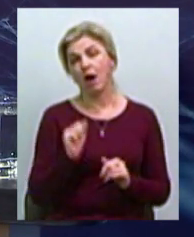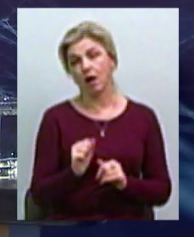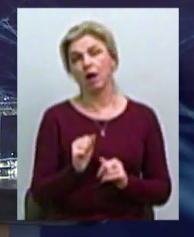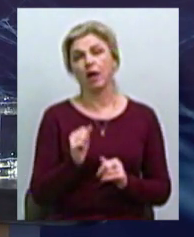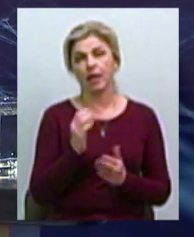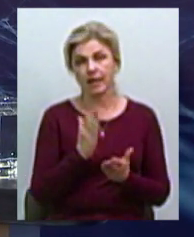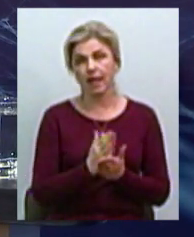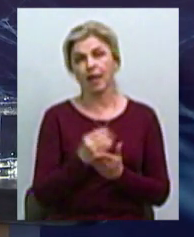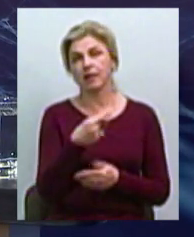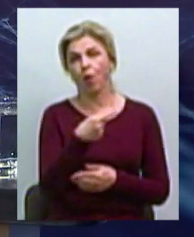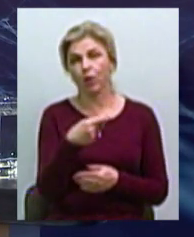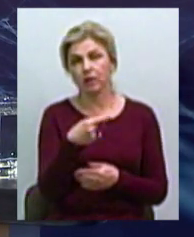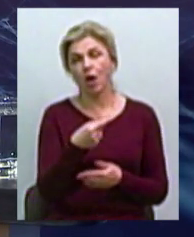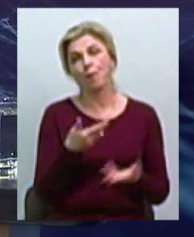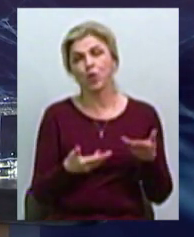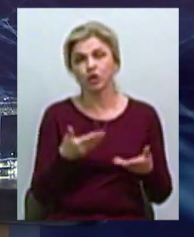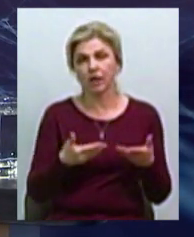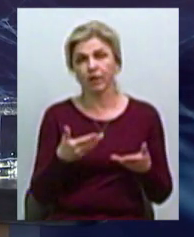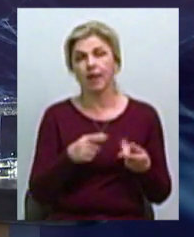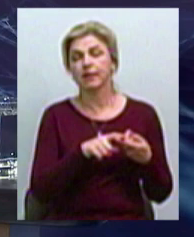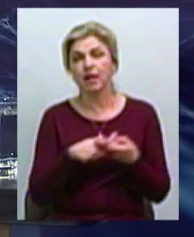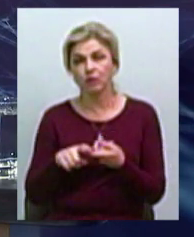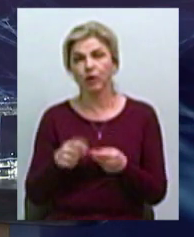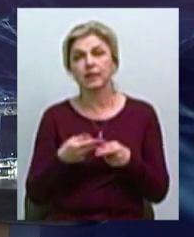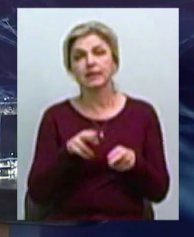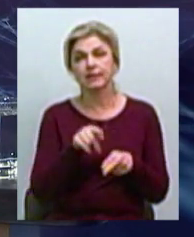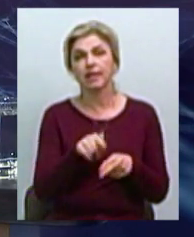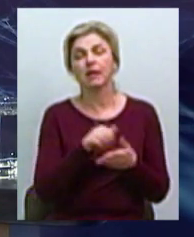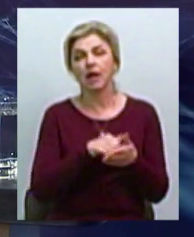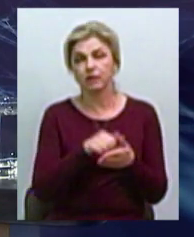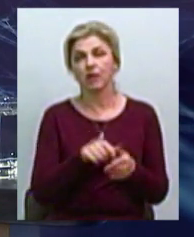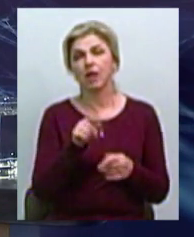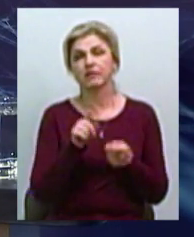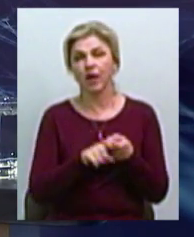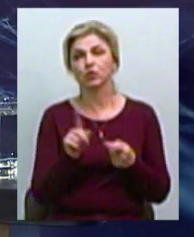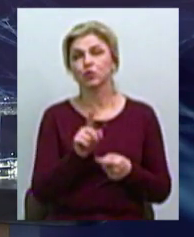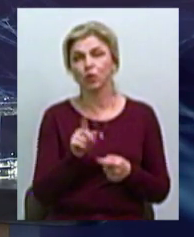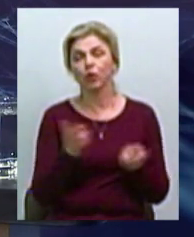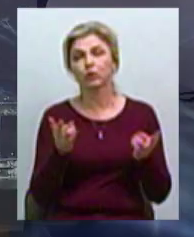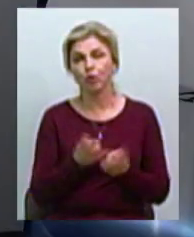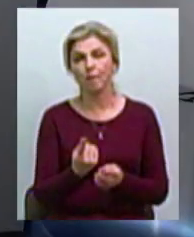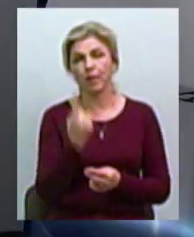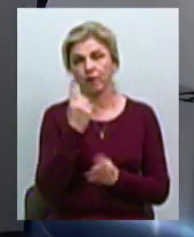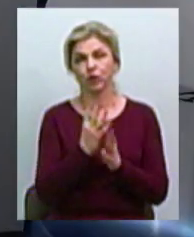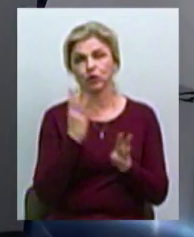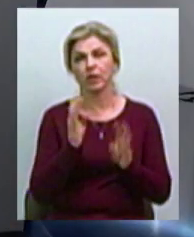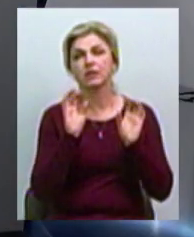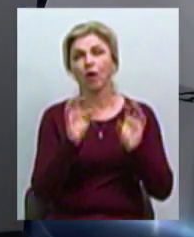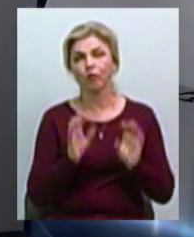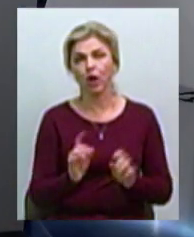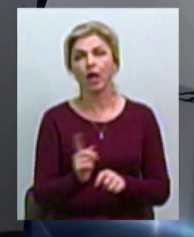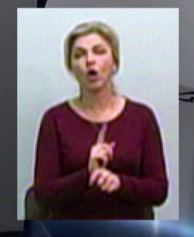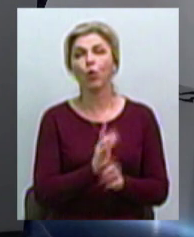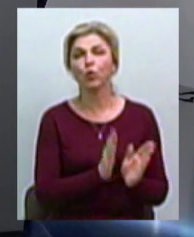сказав, є і негативні можливі наслідки. І ці можливі наслідки, вони пов'язані з тим, що потрібно в першу чергу законодавчо